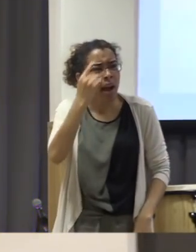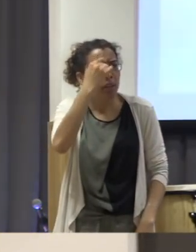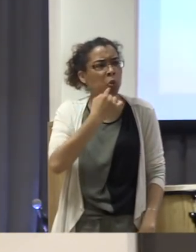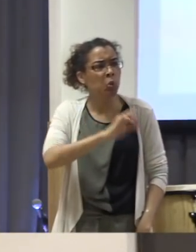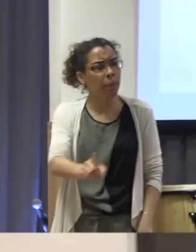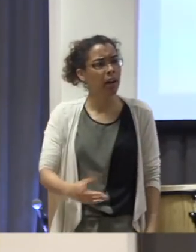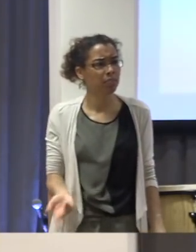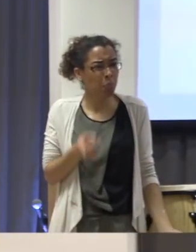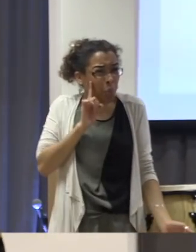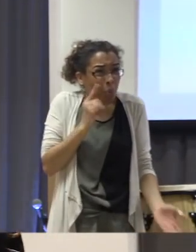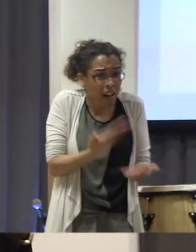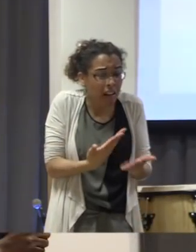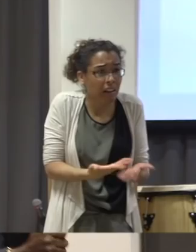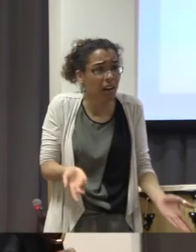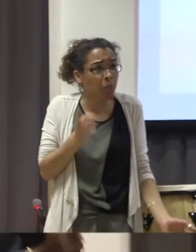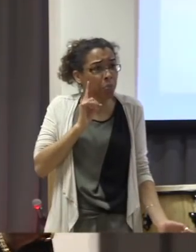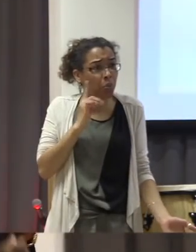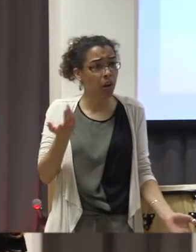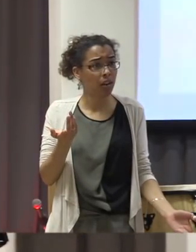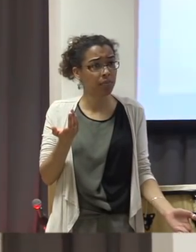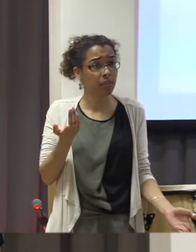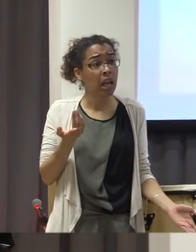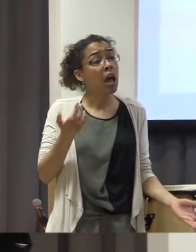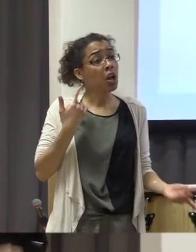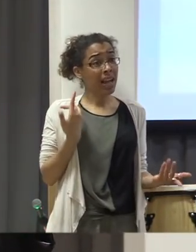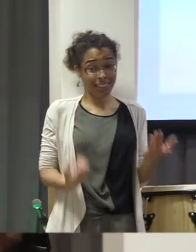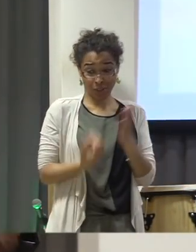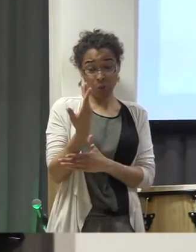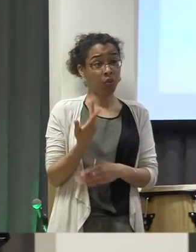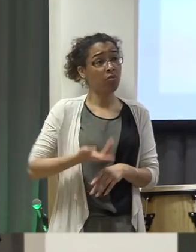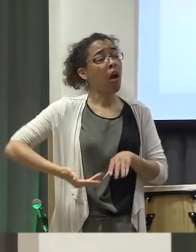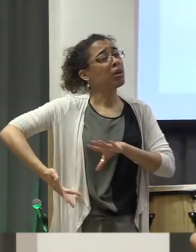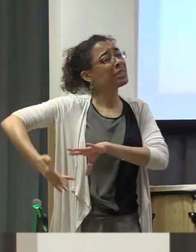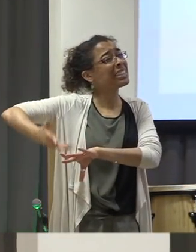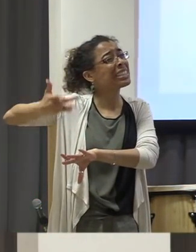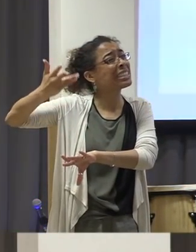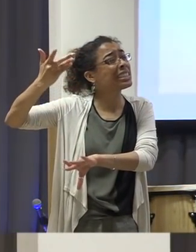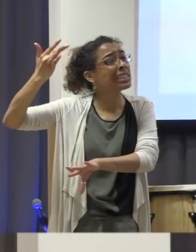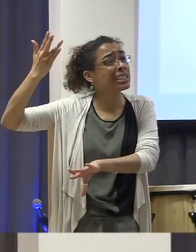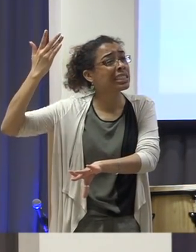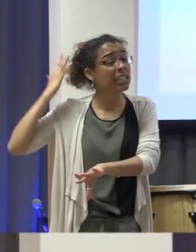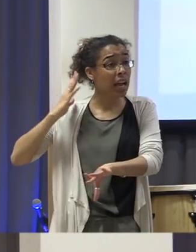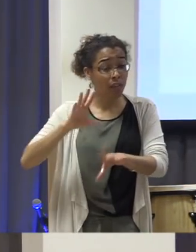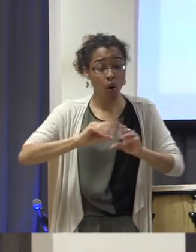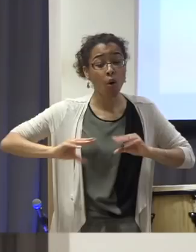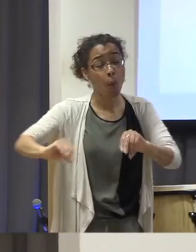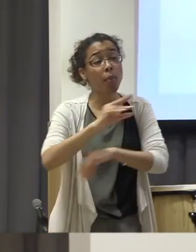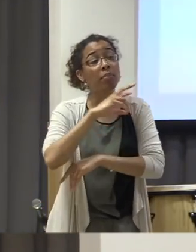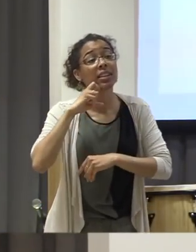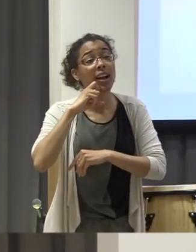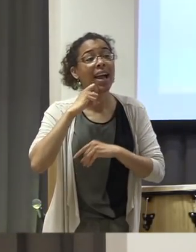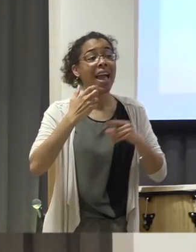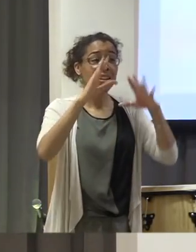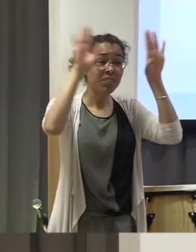cette incrédulité? Et cette incrédulité ne date pas d'aujourd'hui. Ça date même du temps où les enfants d'Israël sortaient